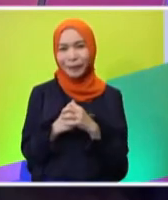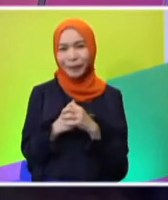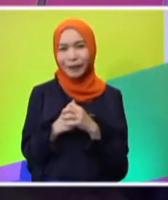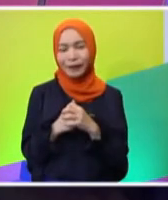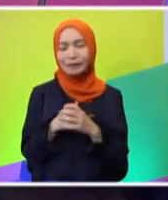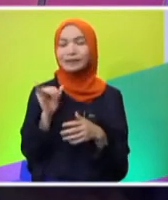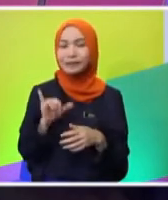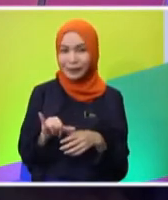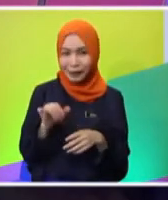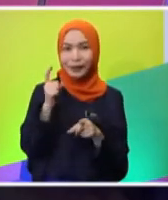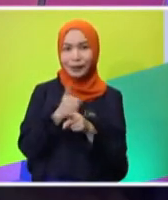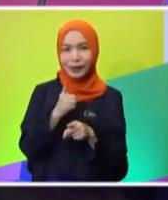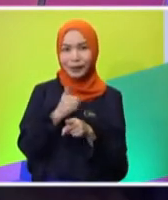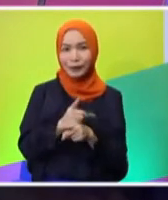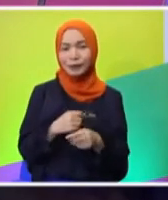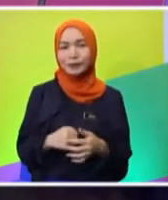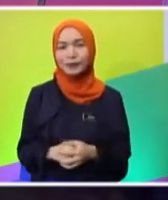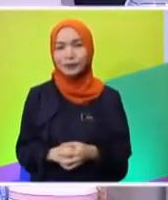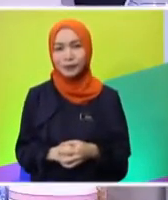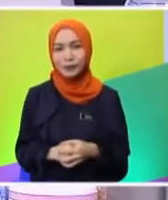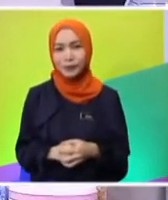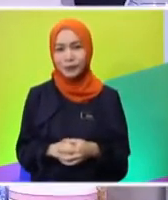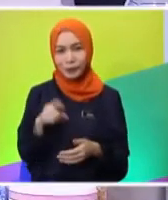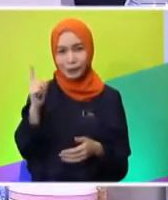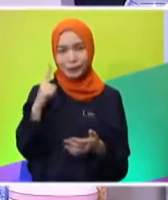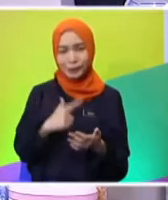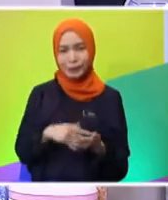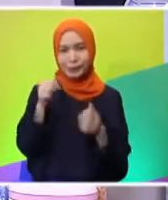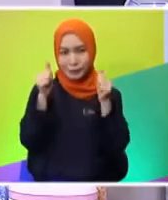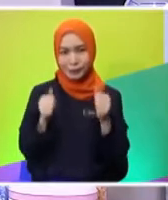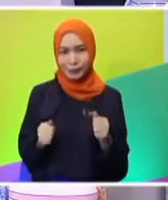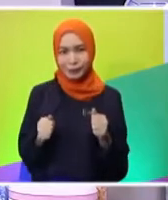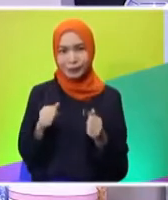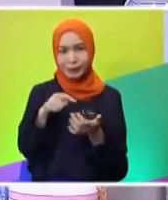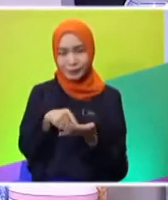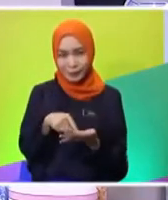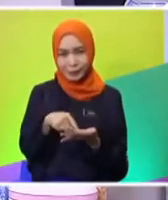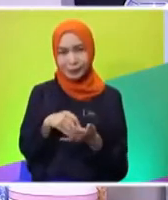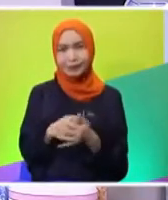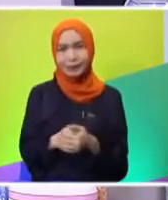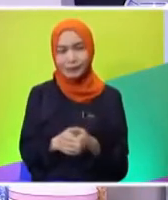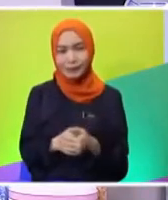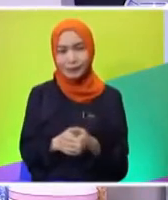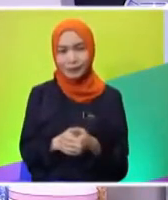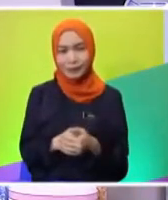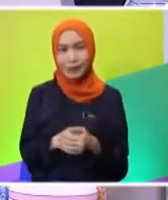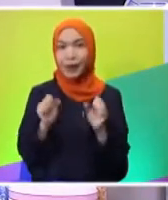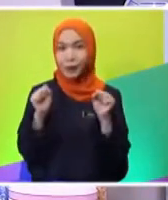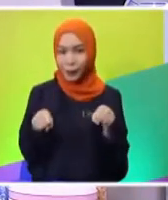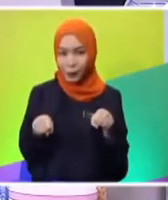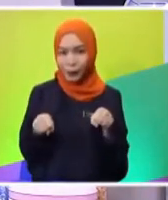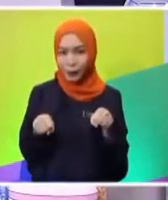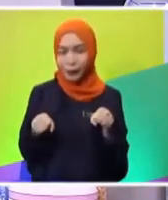betul dan satu lagi Arca S11 ini memandangkan kita boleh gabung